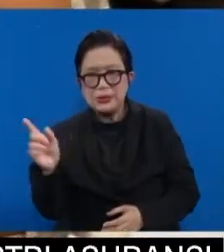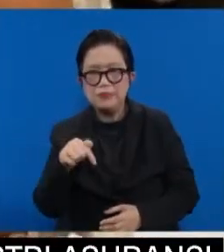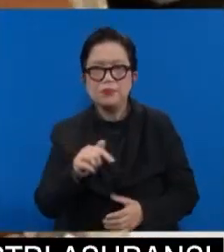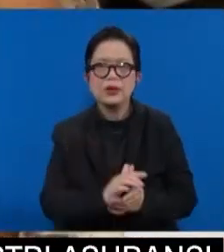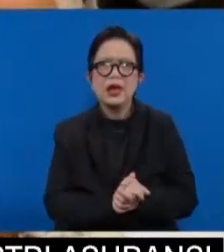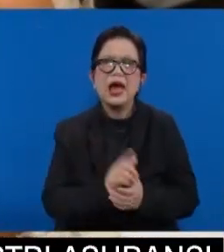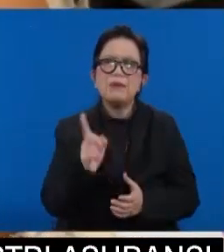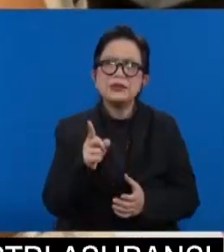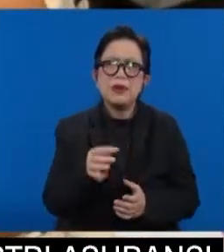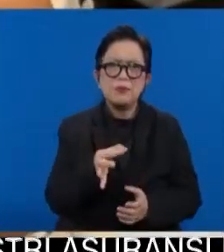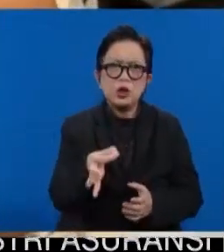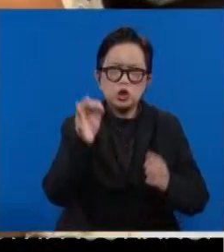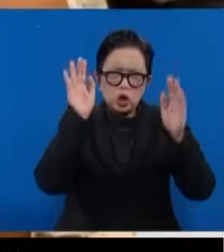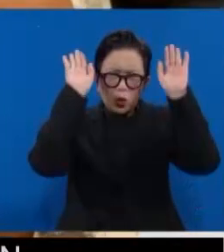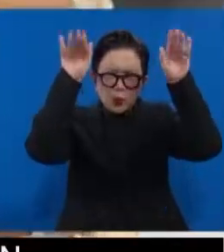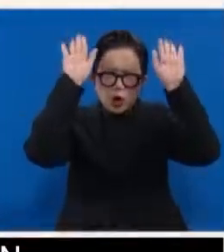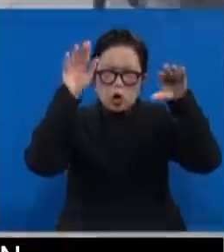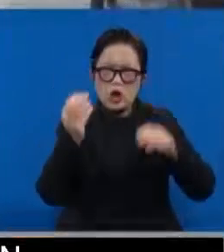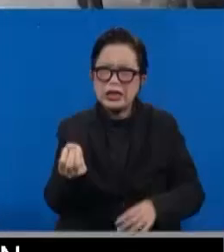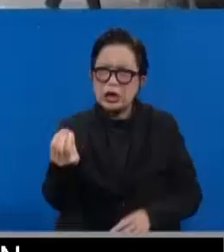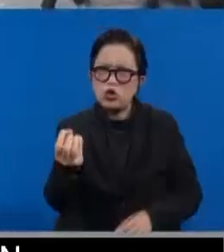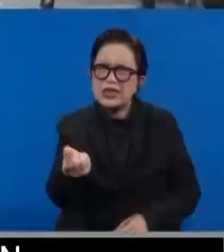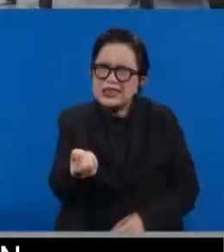jumlahnya tidak sebanyak di kota lain.